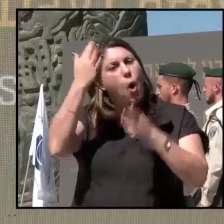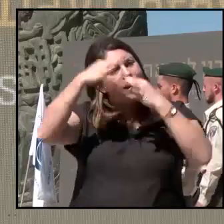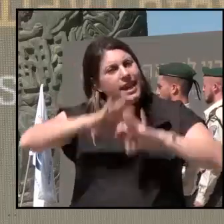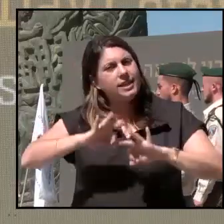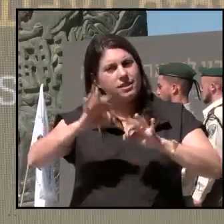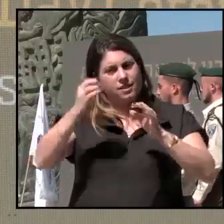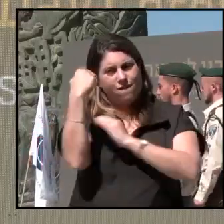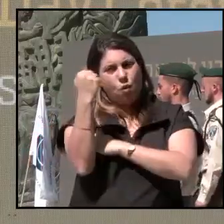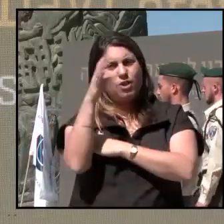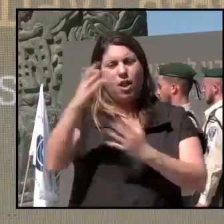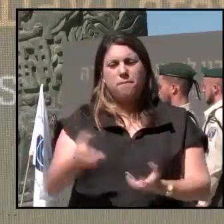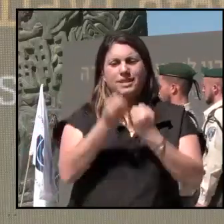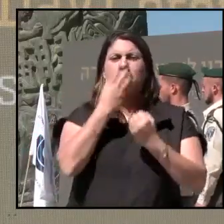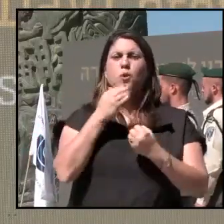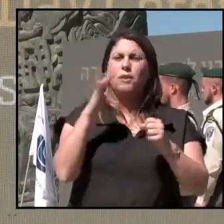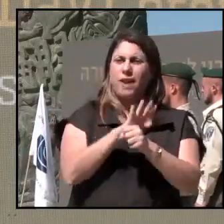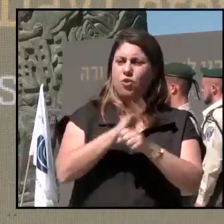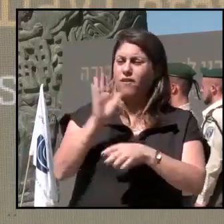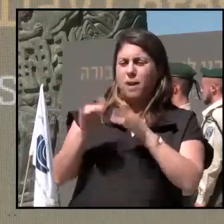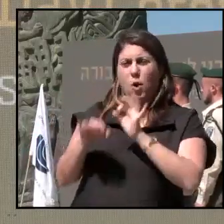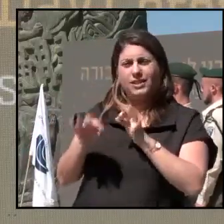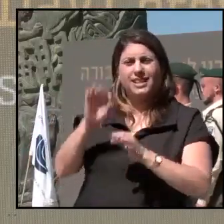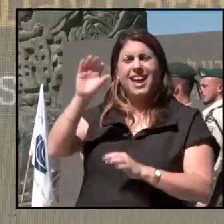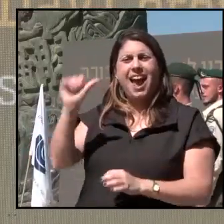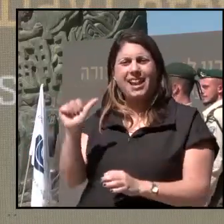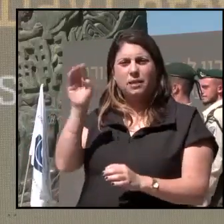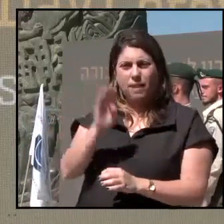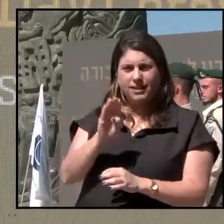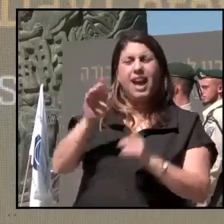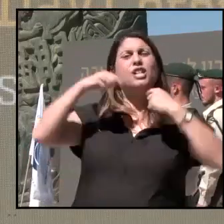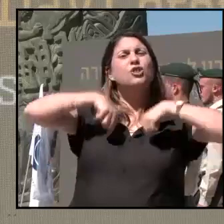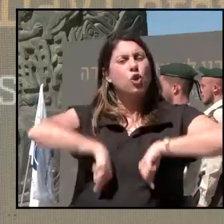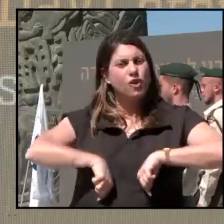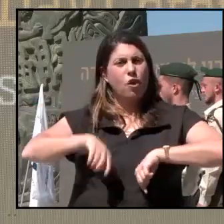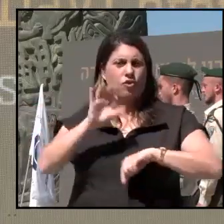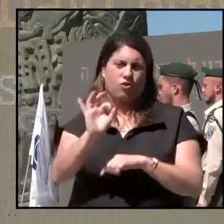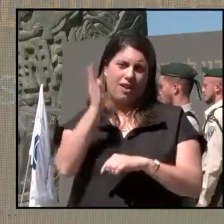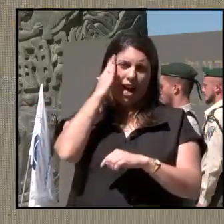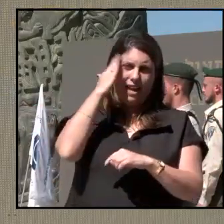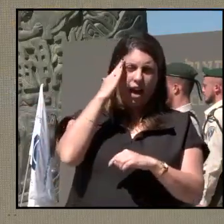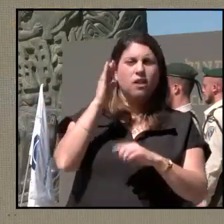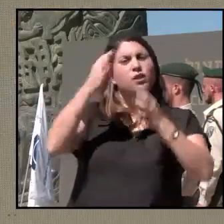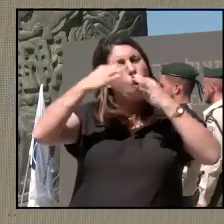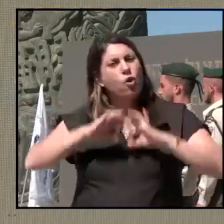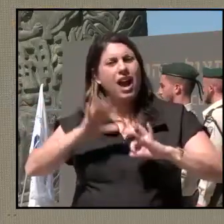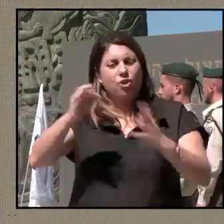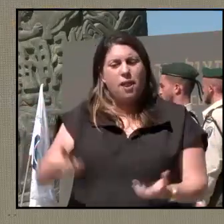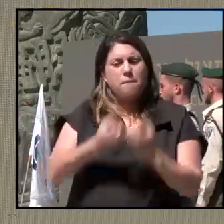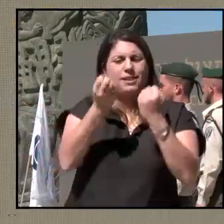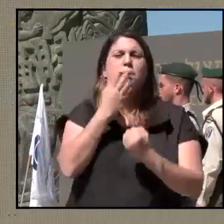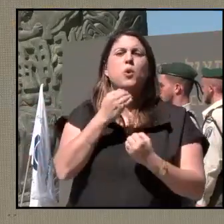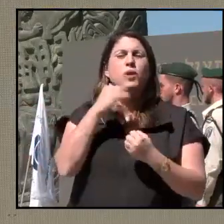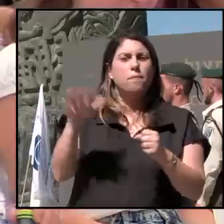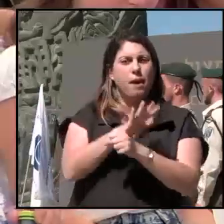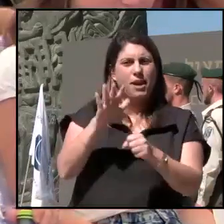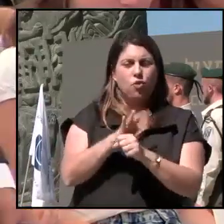של המצילים היהודים בשואה, ואת עורך דין אריה ברנע, יושב ראש הוועדה להוקרת גבורתם של המצילים היהודים בשואה,